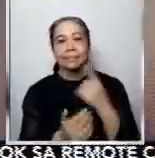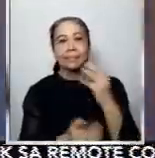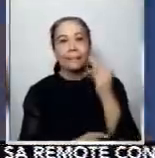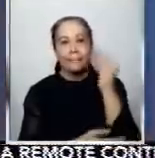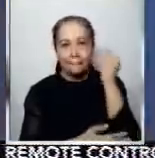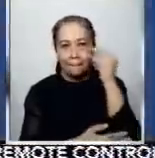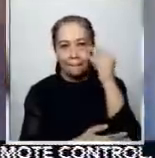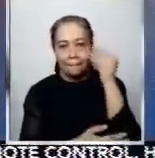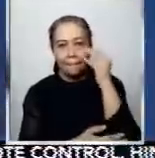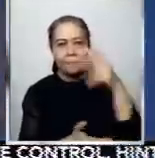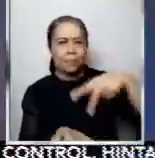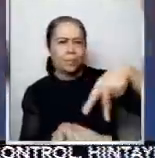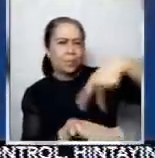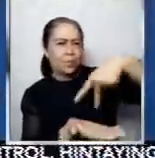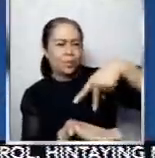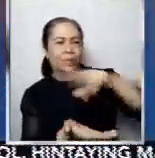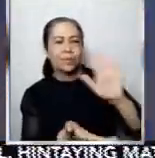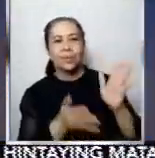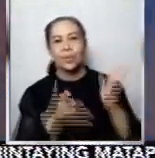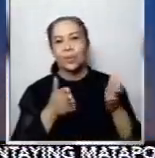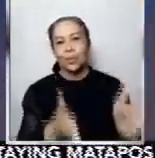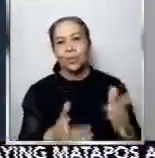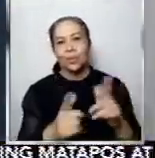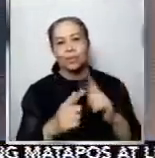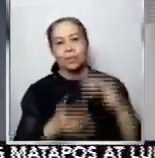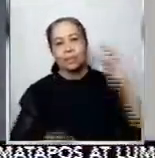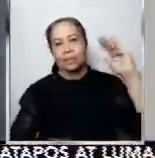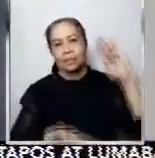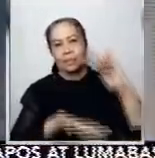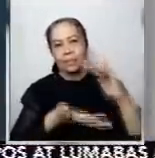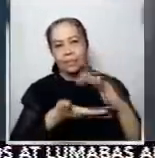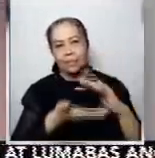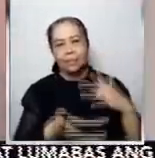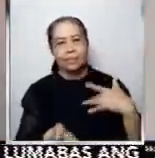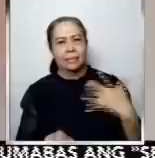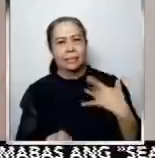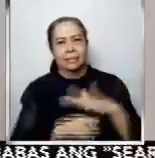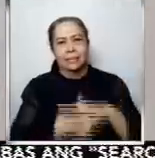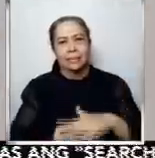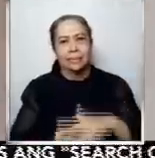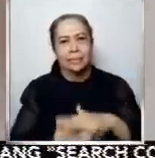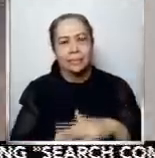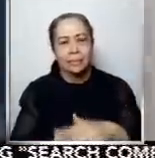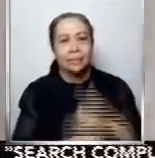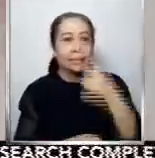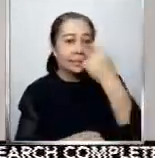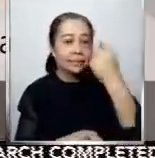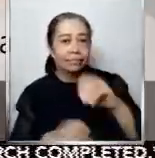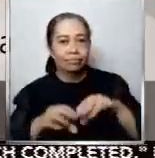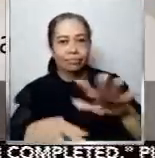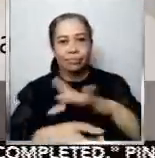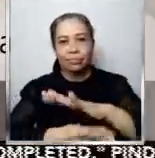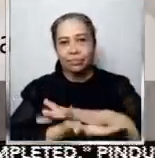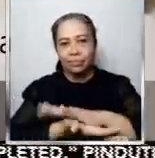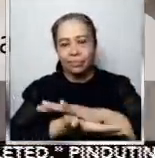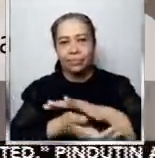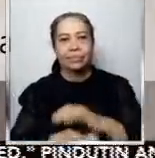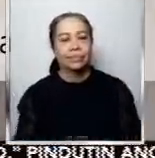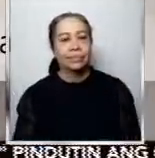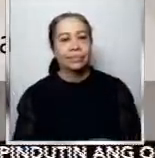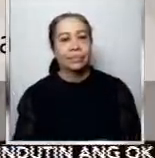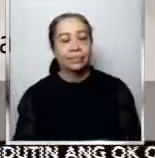pagsasayaw ay paraan niya upang mabawas-bawasan ang nararamdamang stress dahil sa kumakalat na COVID-19. Habang si